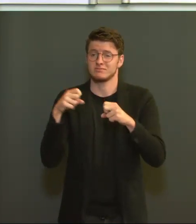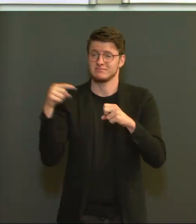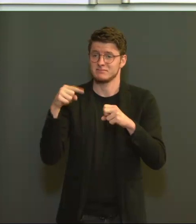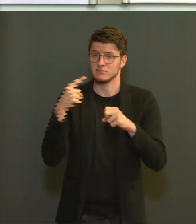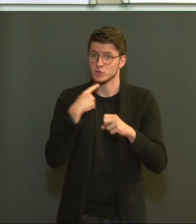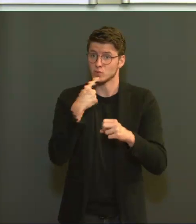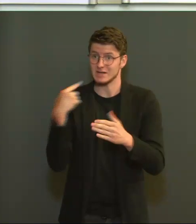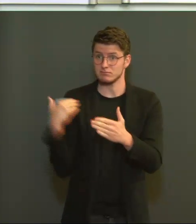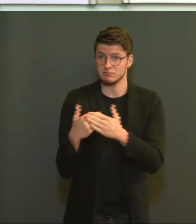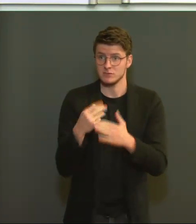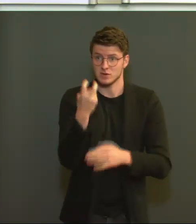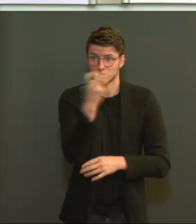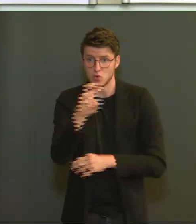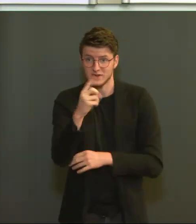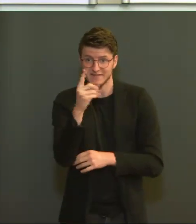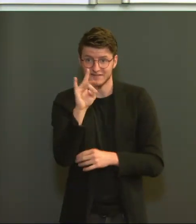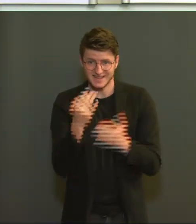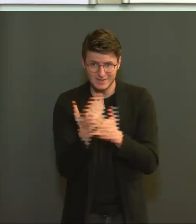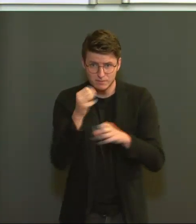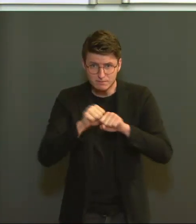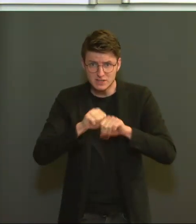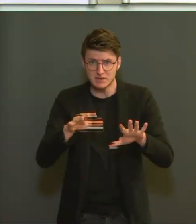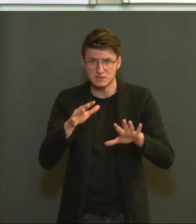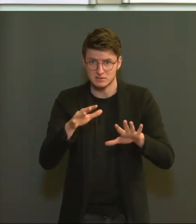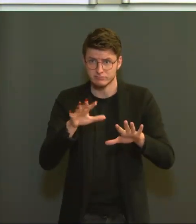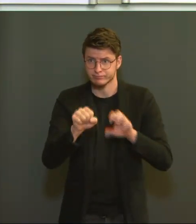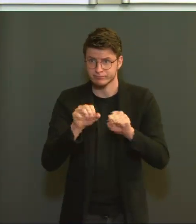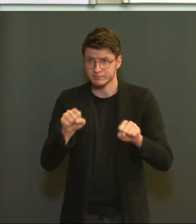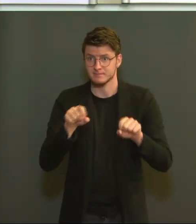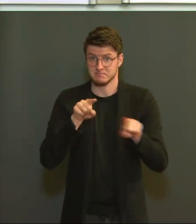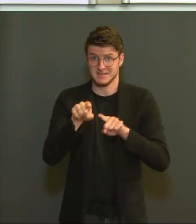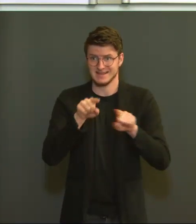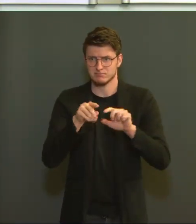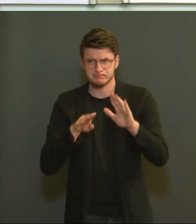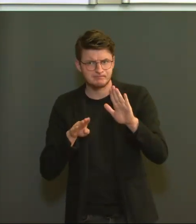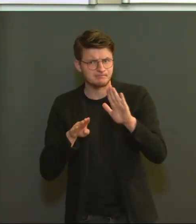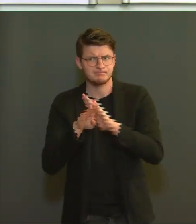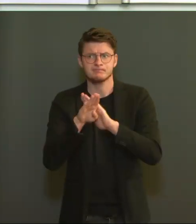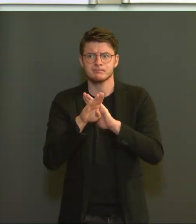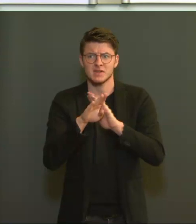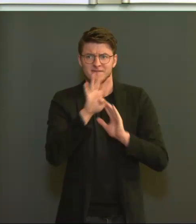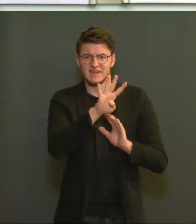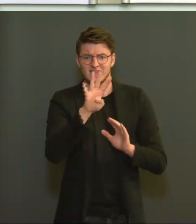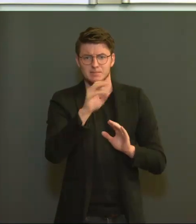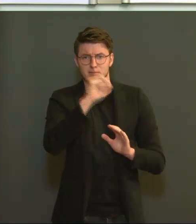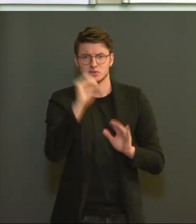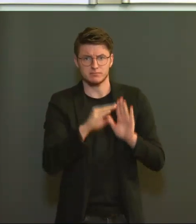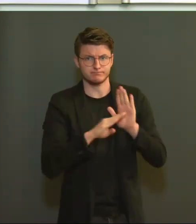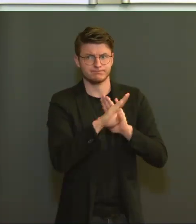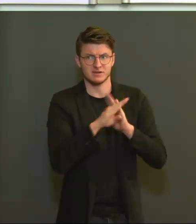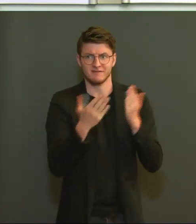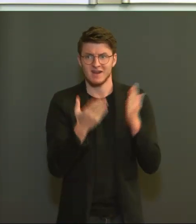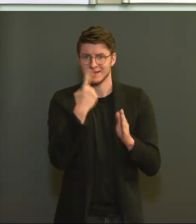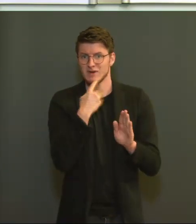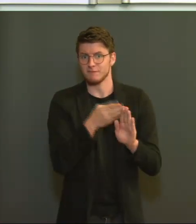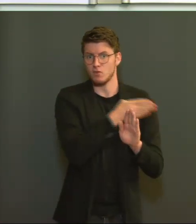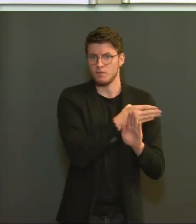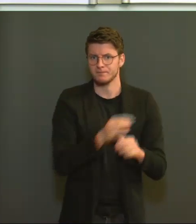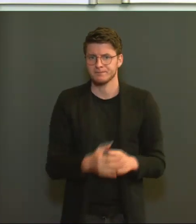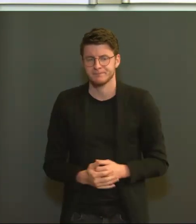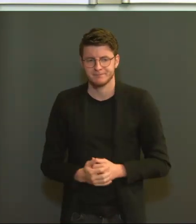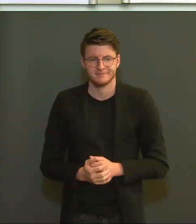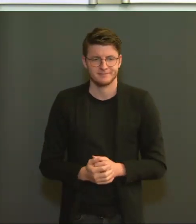nieuwe gevallen vastgesteld. Wat een toename is met 44% ten opzichte van de week ervoor.